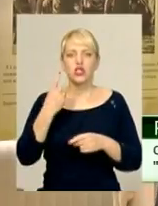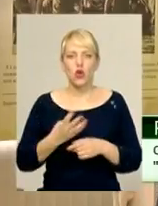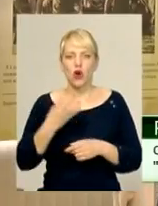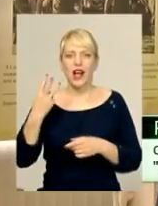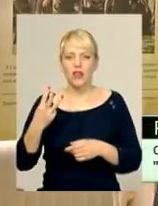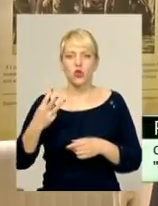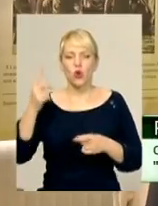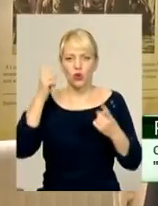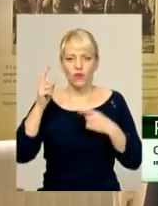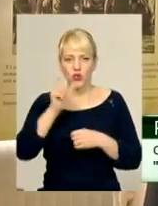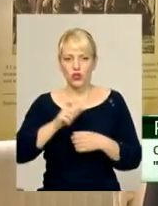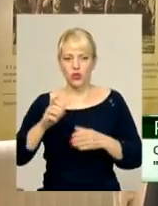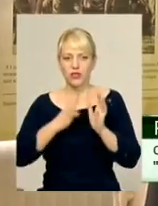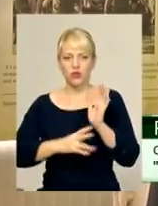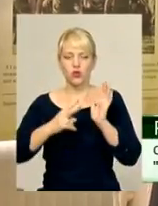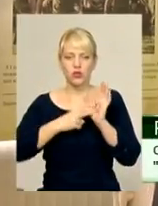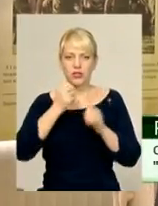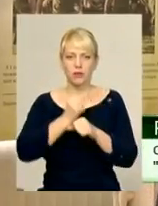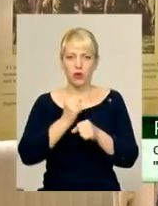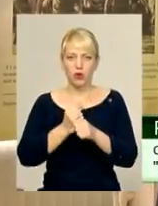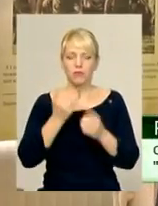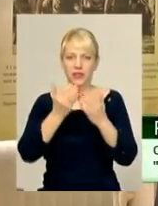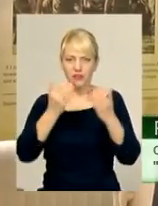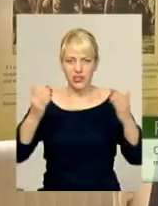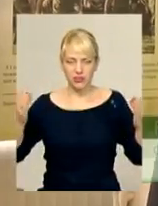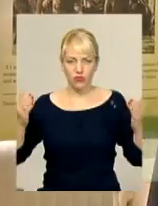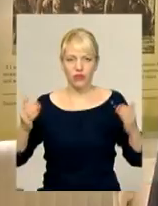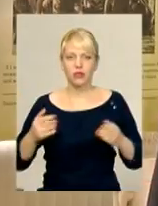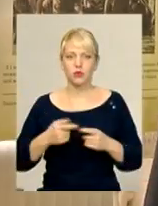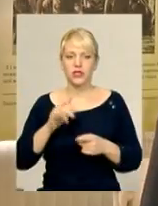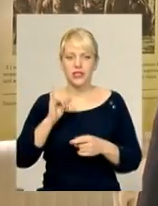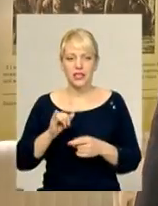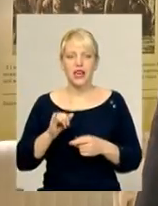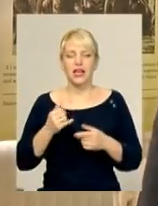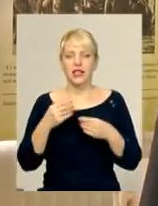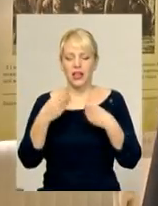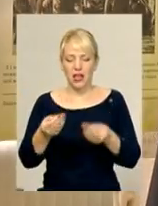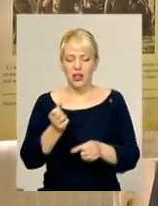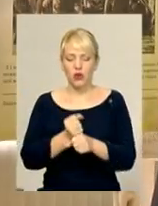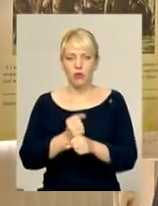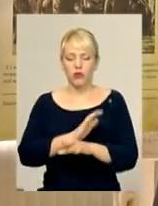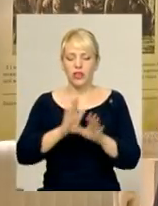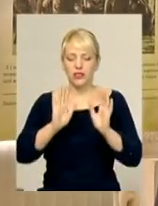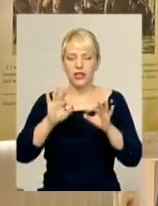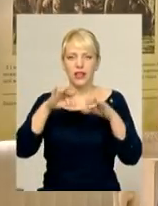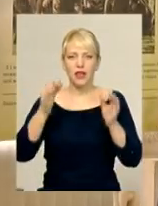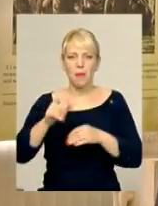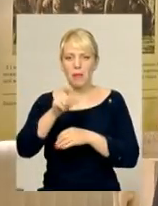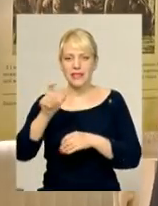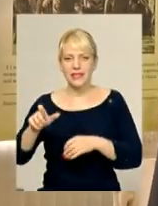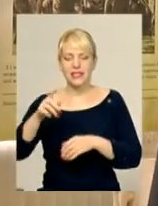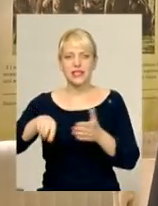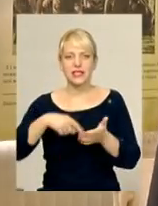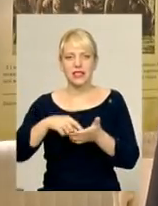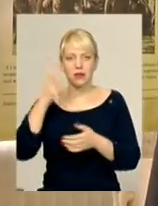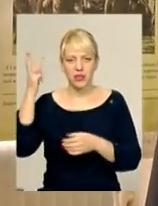97 робіт виставлено сьогодні в експозиції. Надали роботи не тільки міцці Хмельниччини, надали міцці